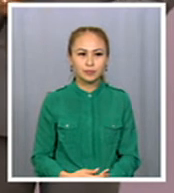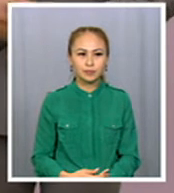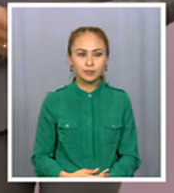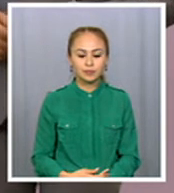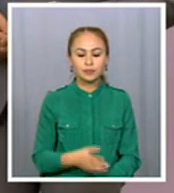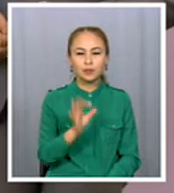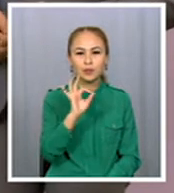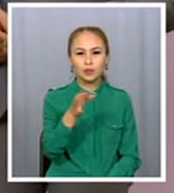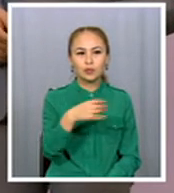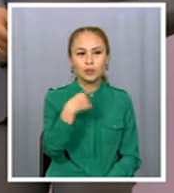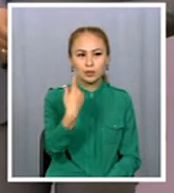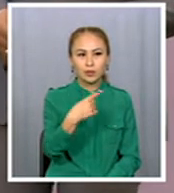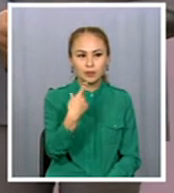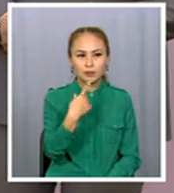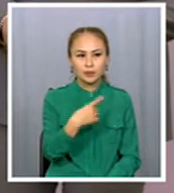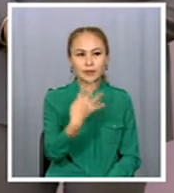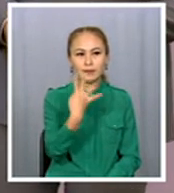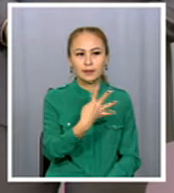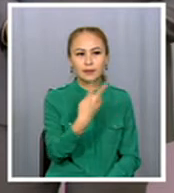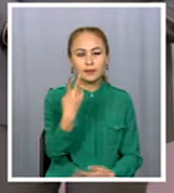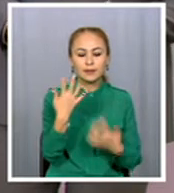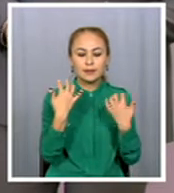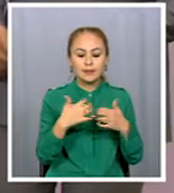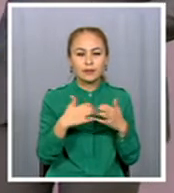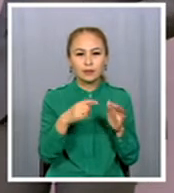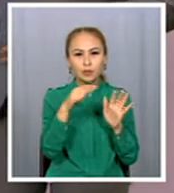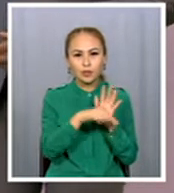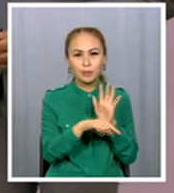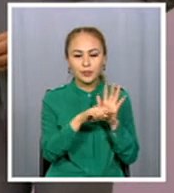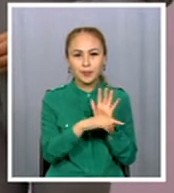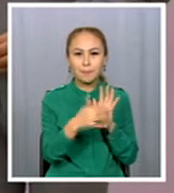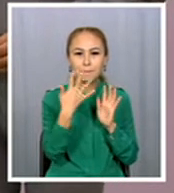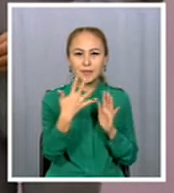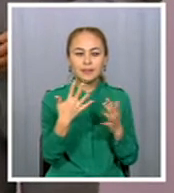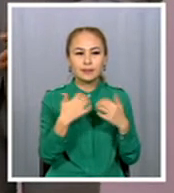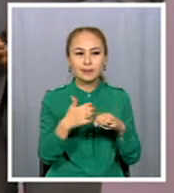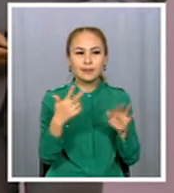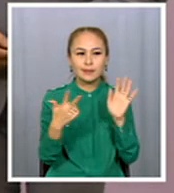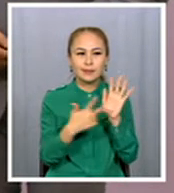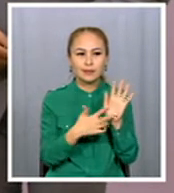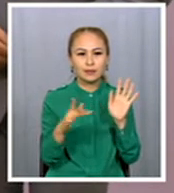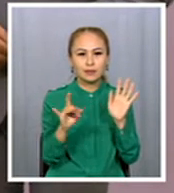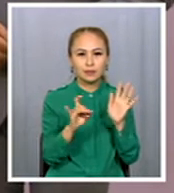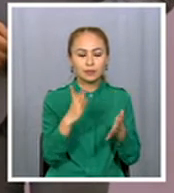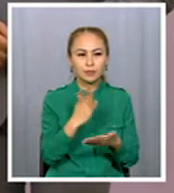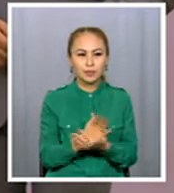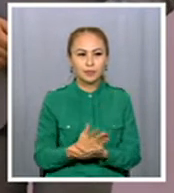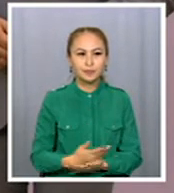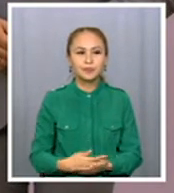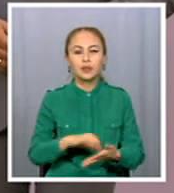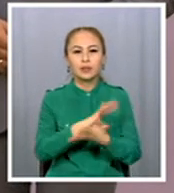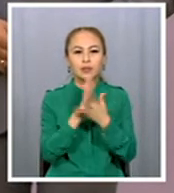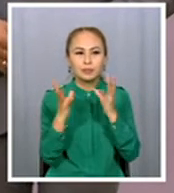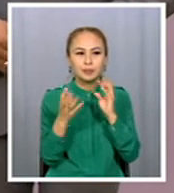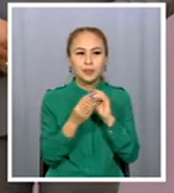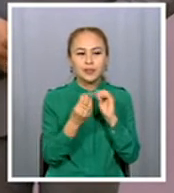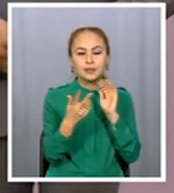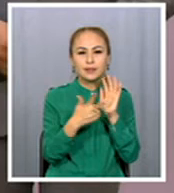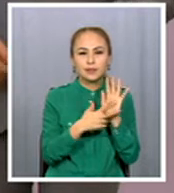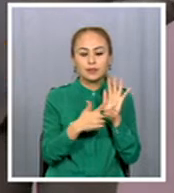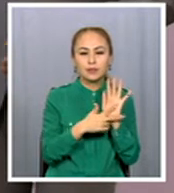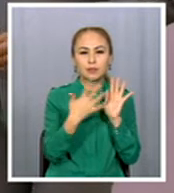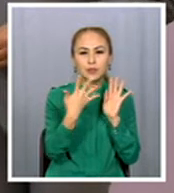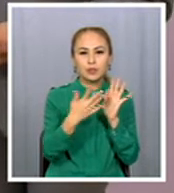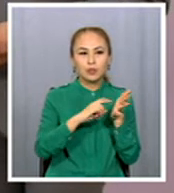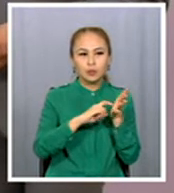Дұрыс айтасыңдар. 42 санның құрамында 5 саны 8 рет кездеседі. Демек, 8-ді 5-ке